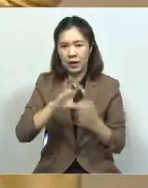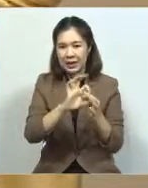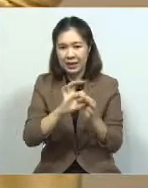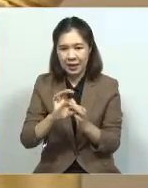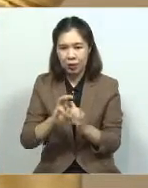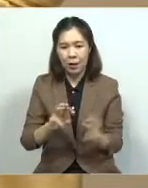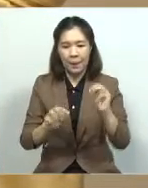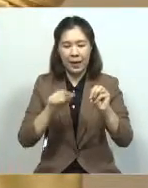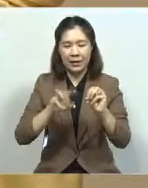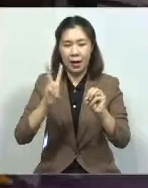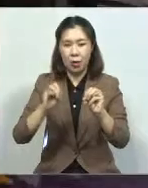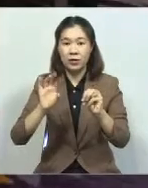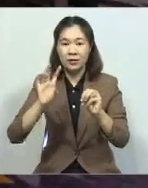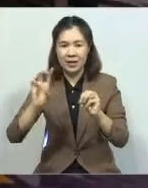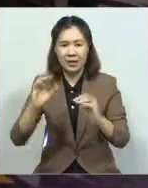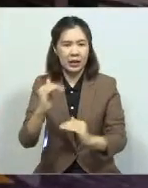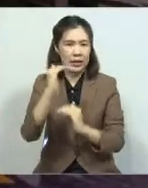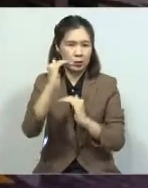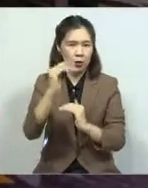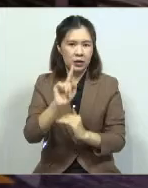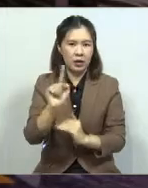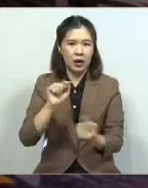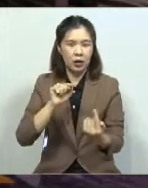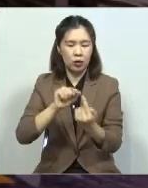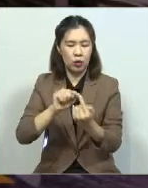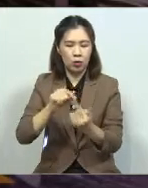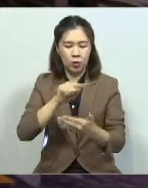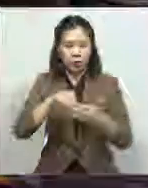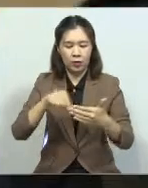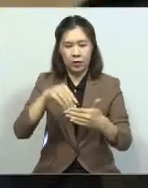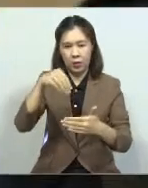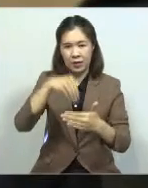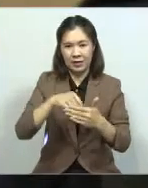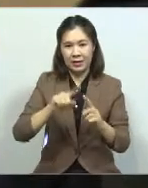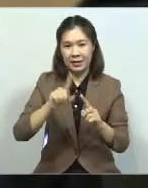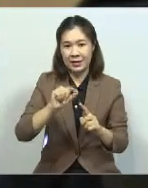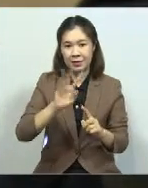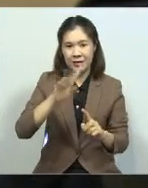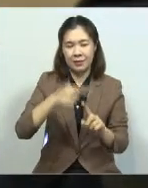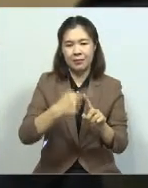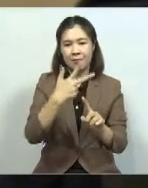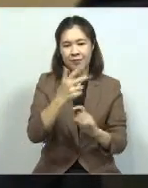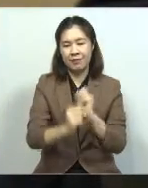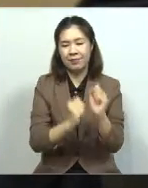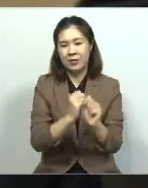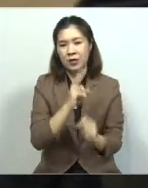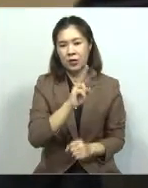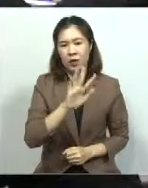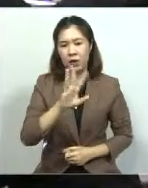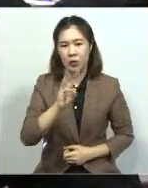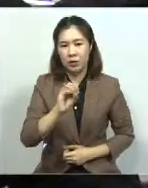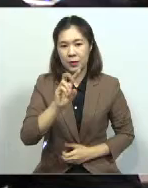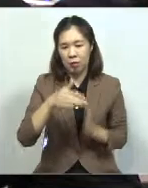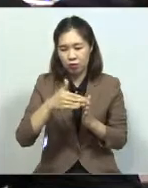ส.มาตรา67ที่กำหนดไว้ว่านับจากวันเลือกตั้งคือวันที่24มีนาคม2562ภายใน